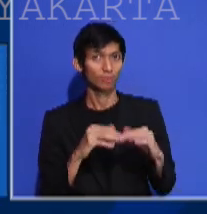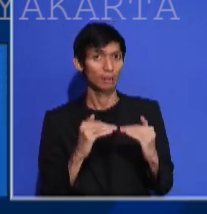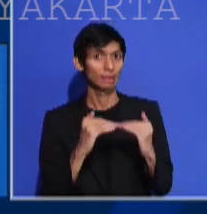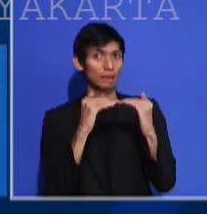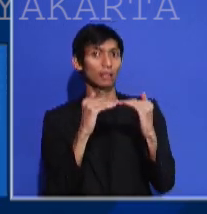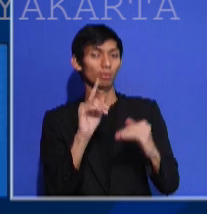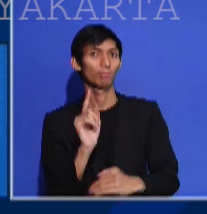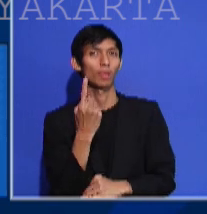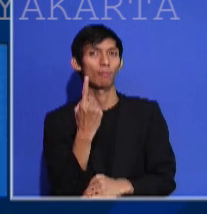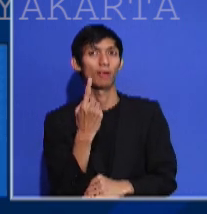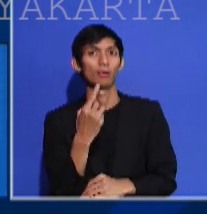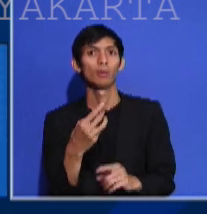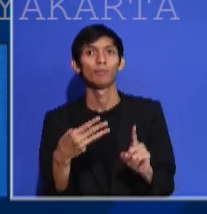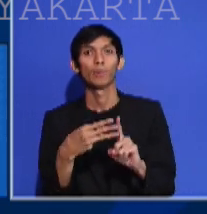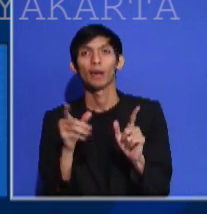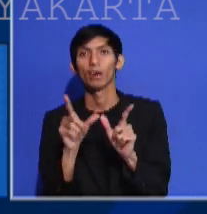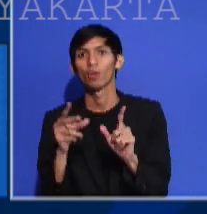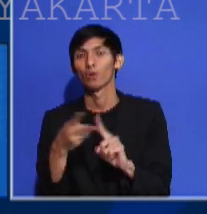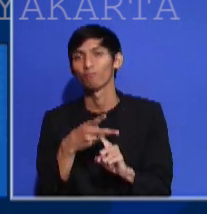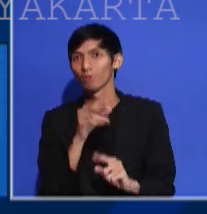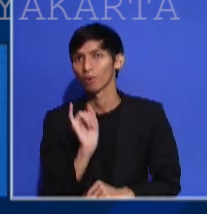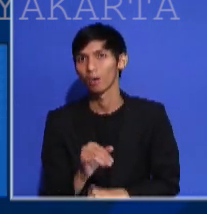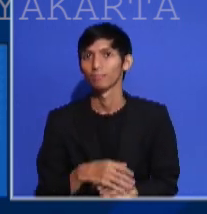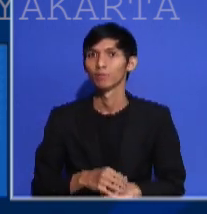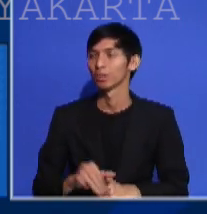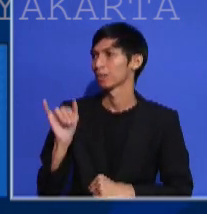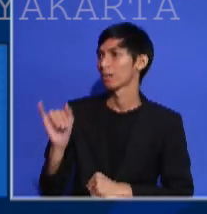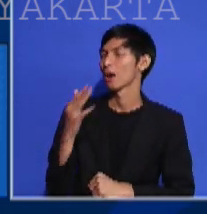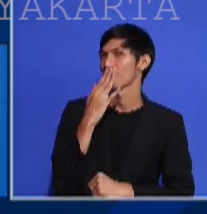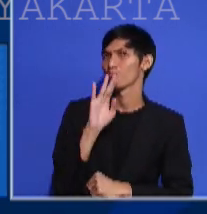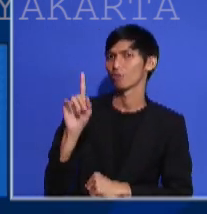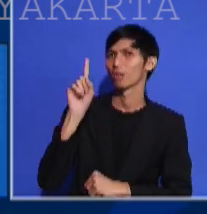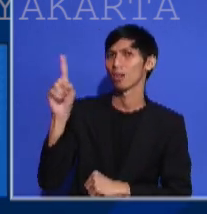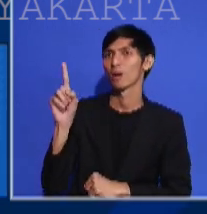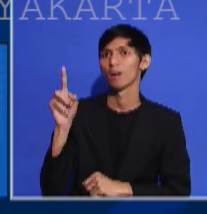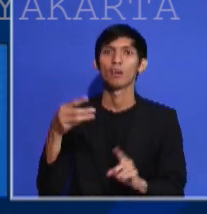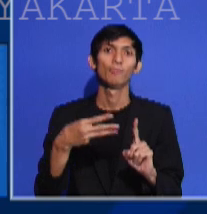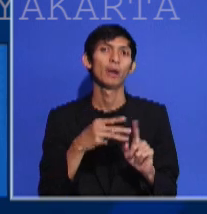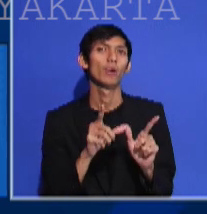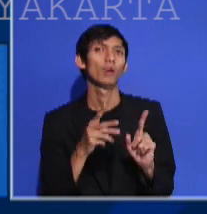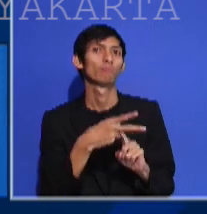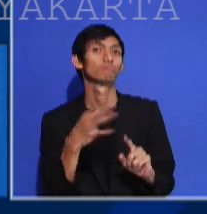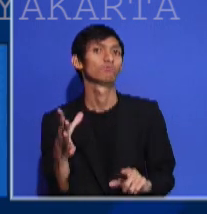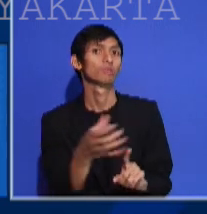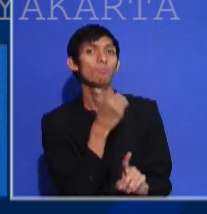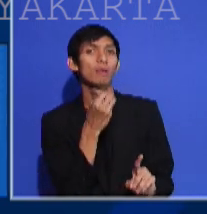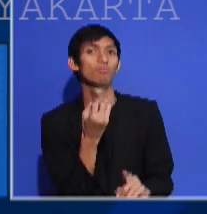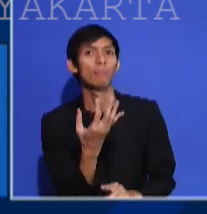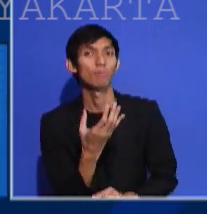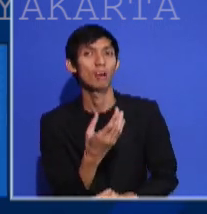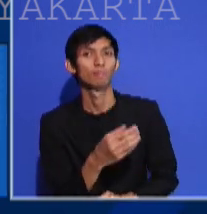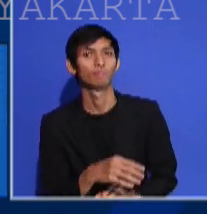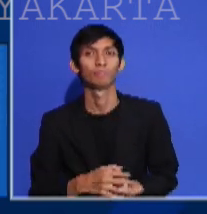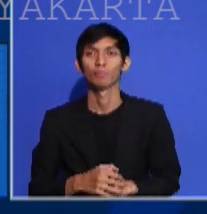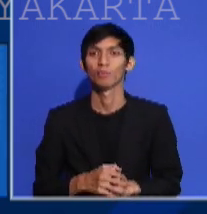BWF begitu ya iya Alhamdulillah oke itu gelar sudah ee berapa tahun diraih oleh Kom 1u